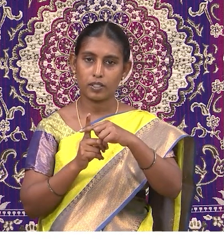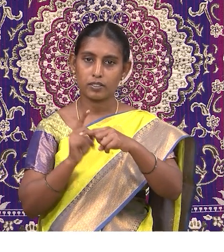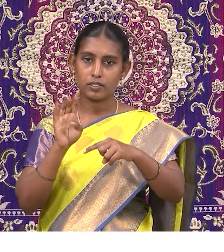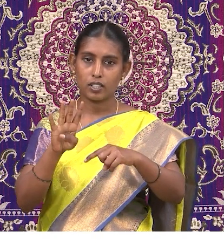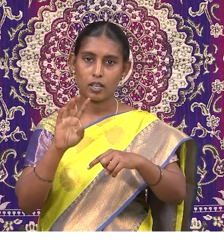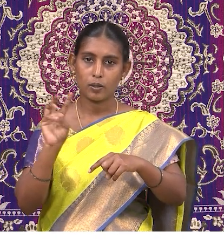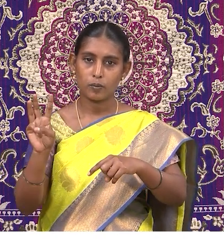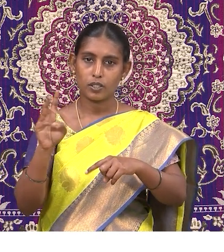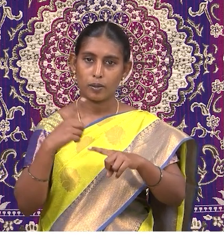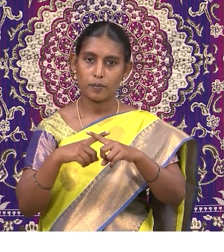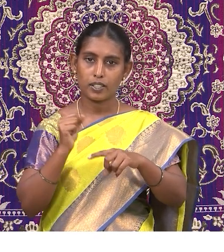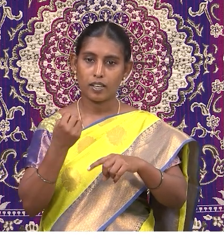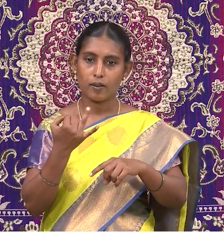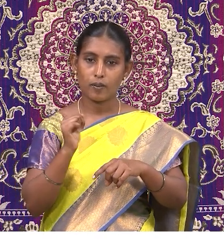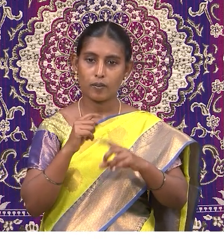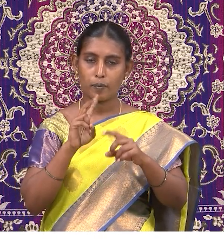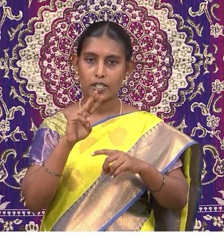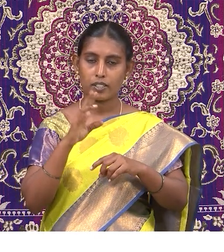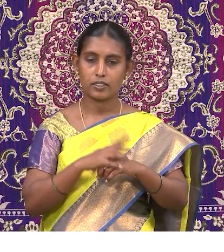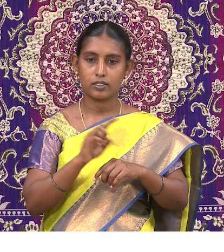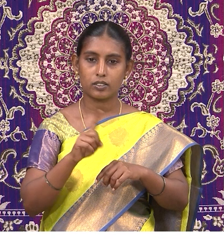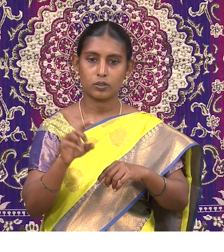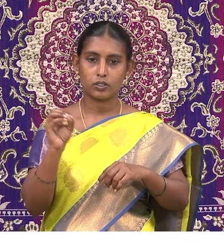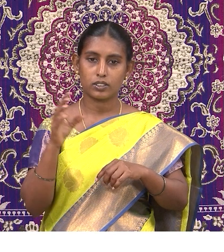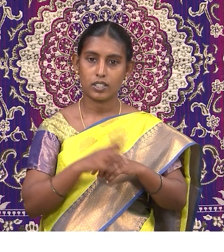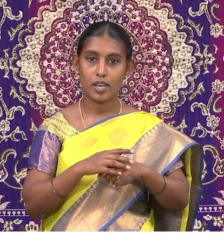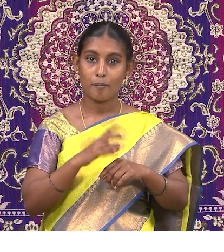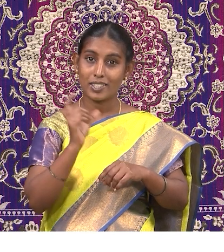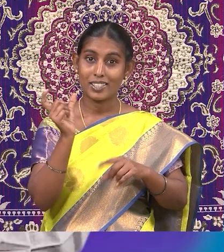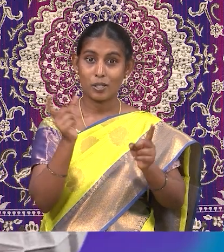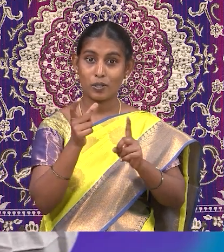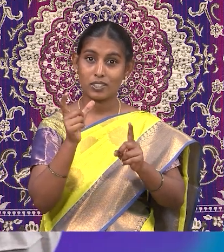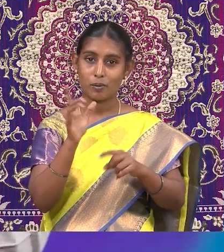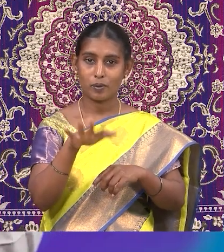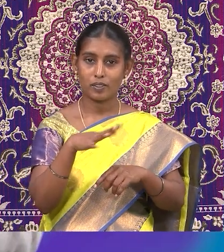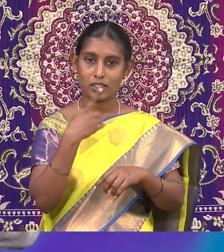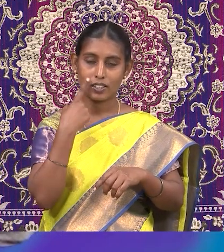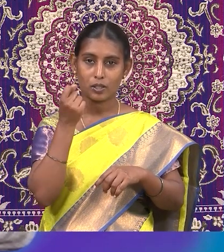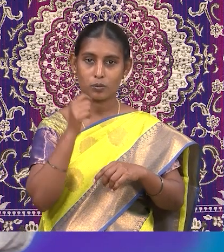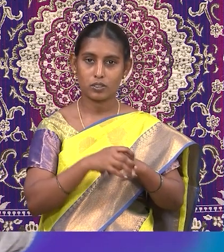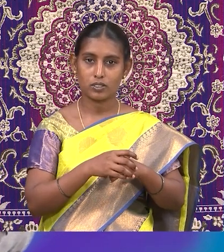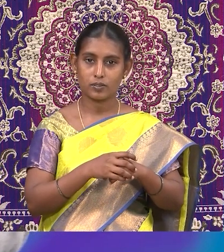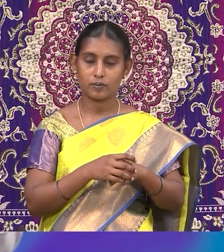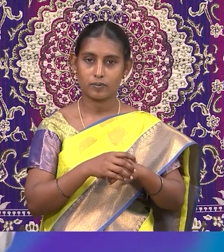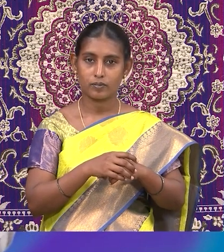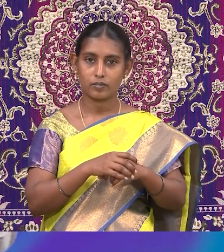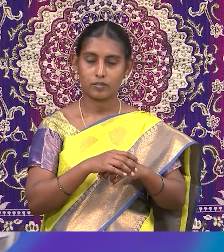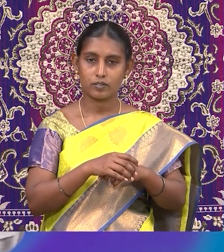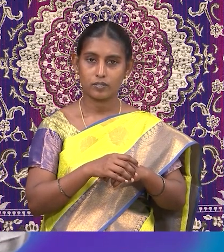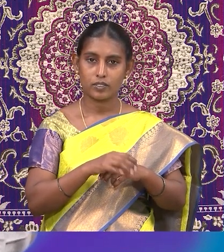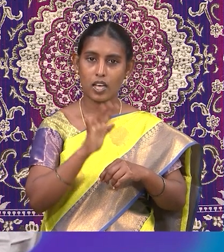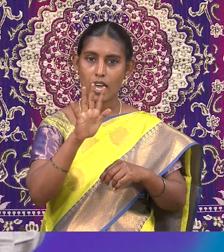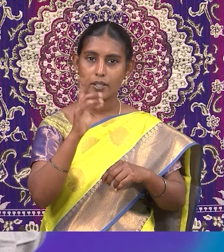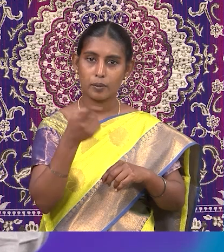3x² + 5x + 4 × 3 பெருக்கினால் கிடைக்கக்கூடிய 12. அப்போ நமக்கு இருபடிச் சமன்பாடு கிடைச்சாச்சா? ஆக 5/3